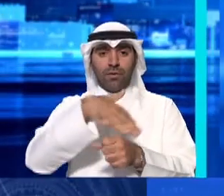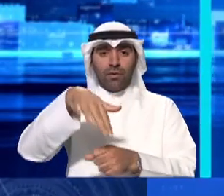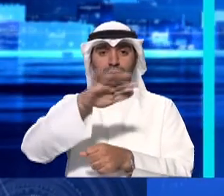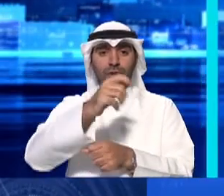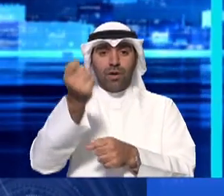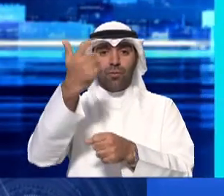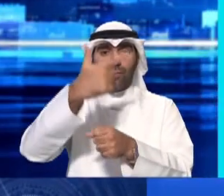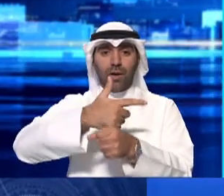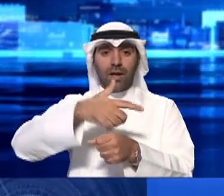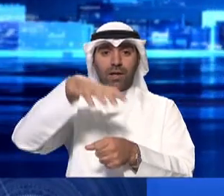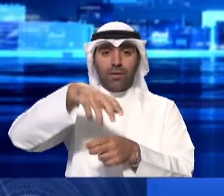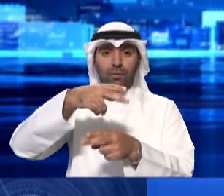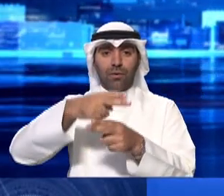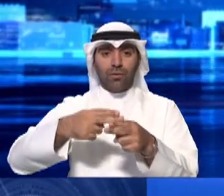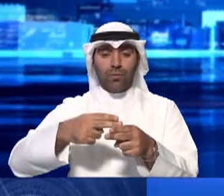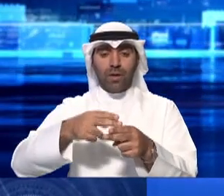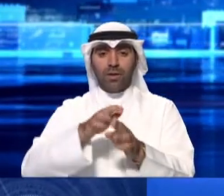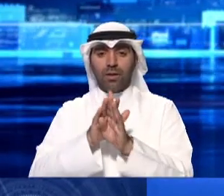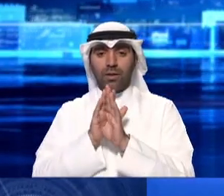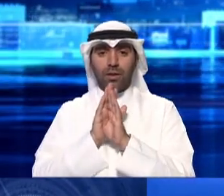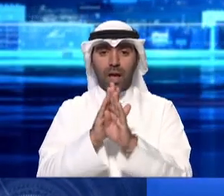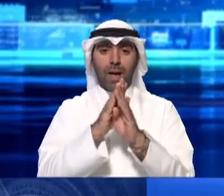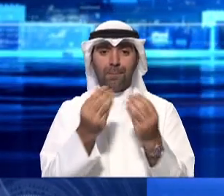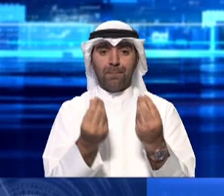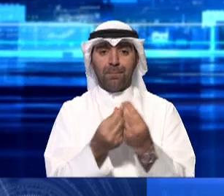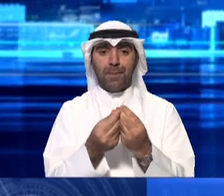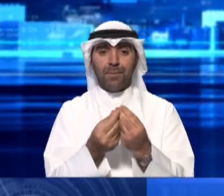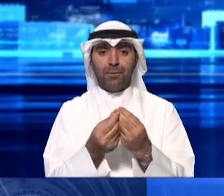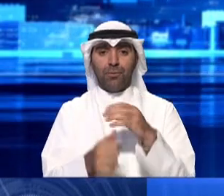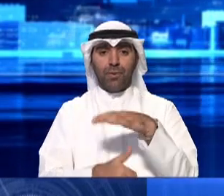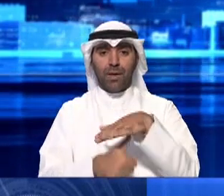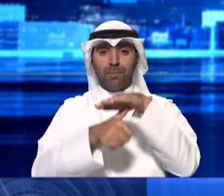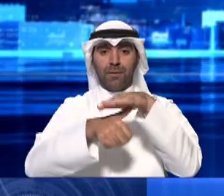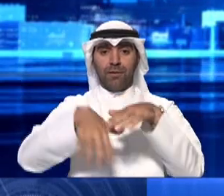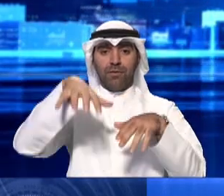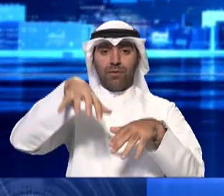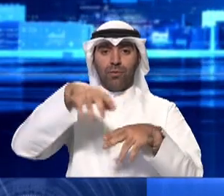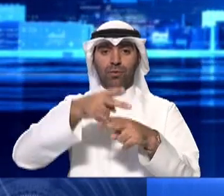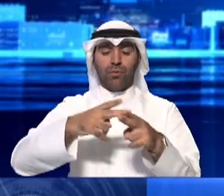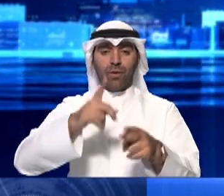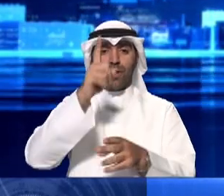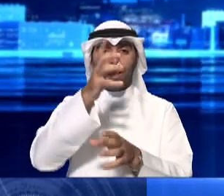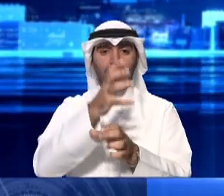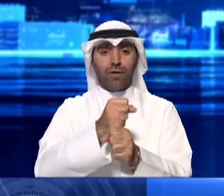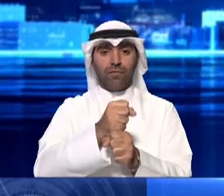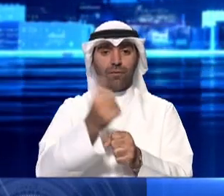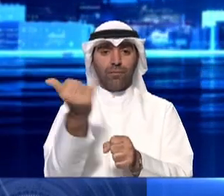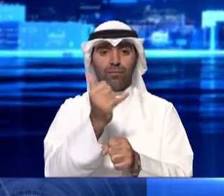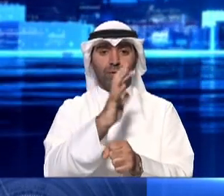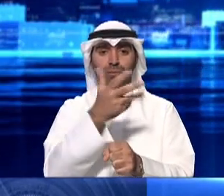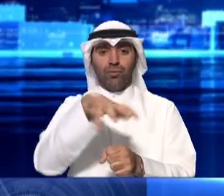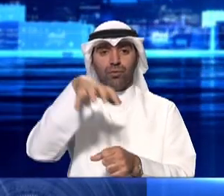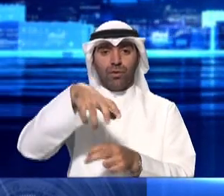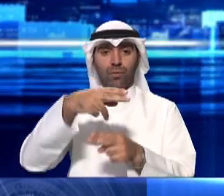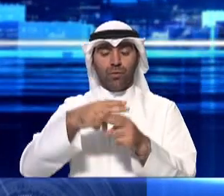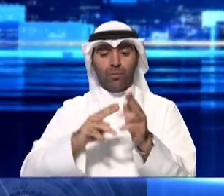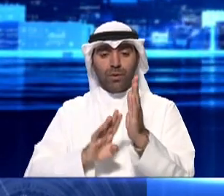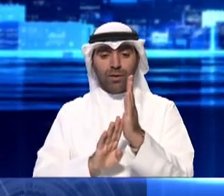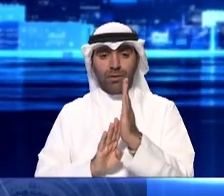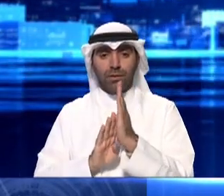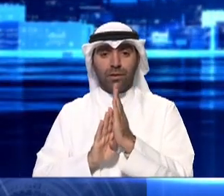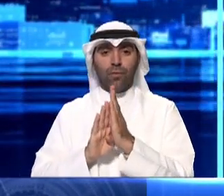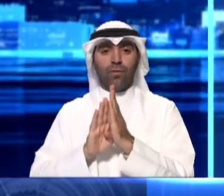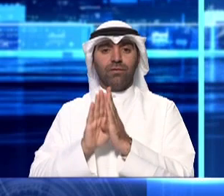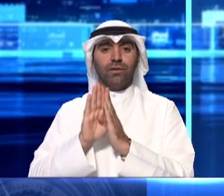خطاه عضدا وسندا لسموكم رعاكم الله لمواصلة المسيرة المباركة للأجداد والآباء لبناء